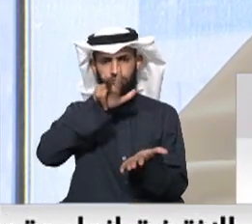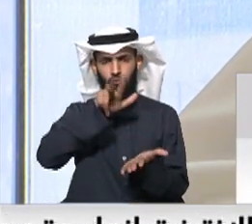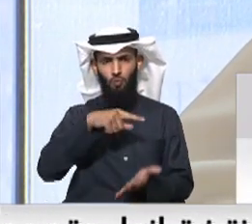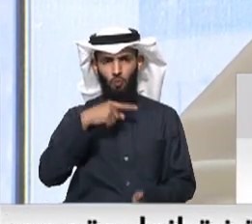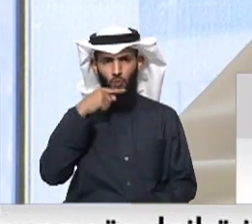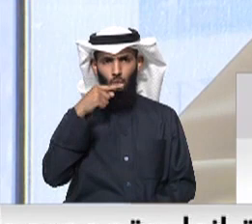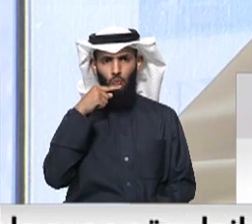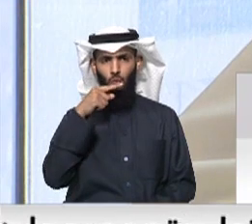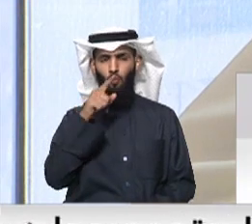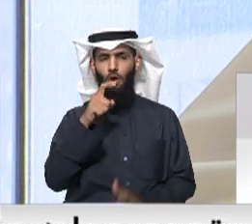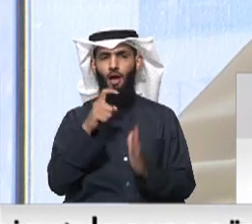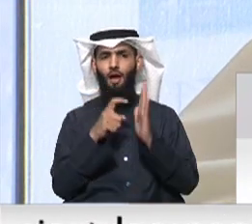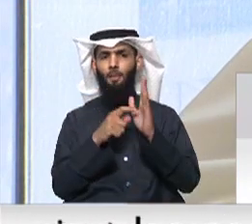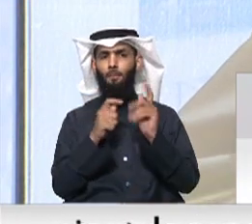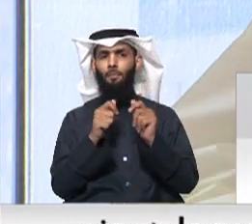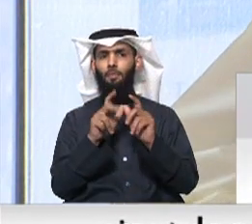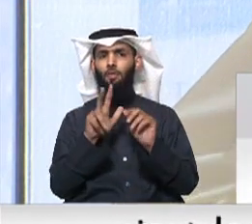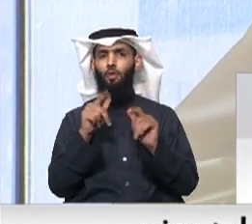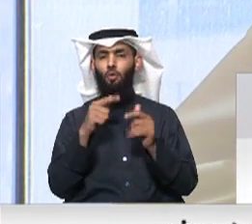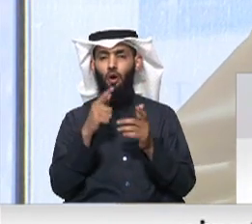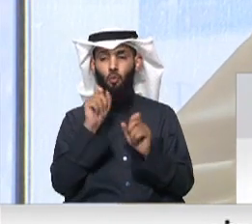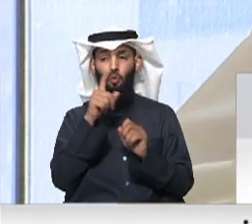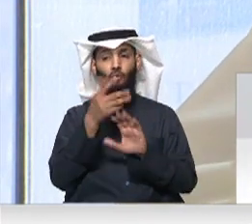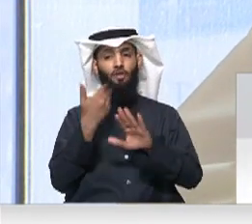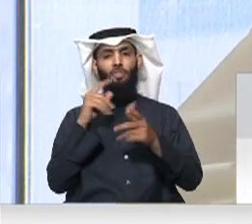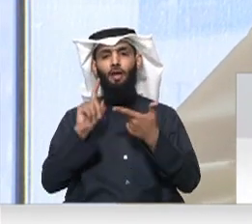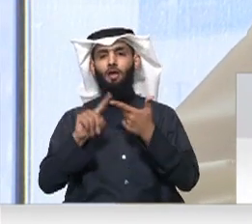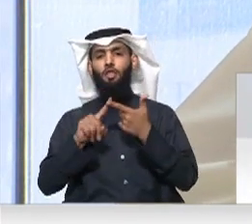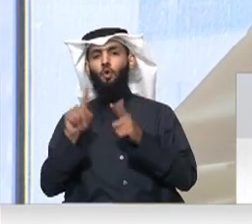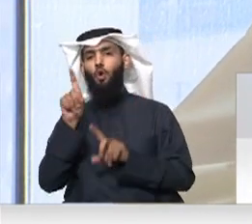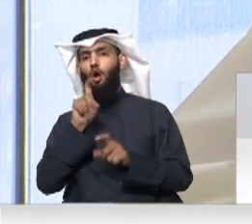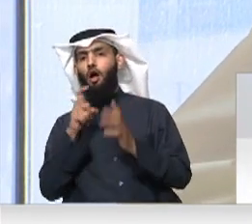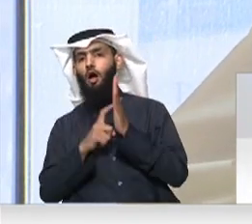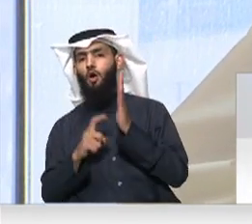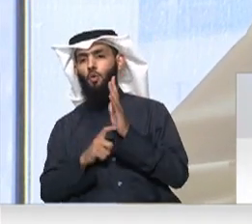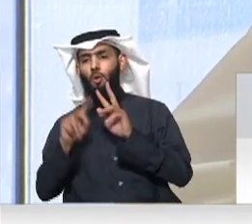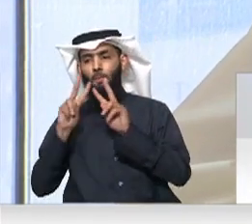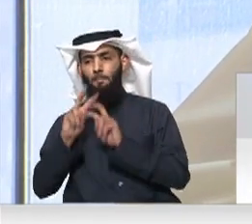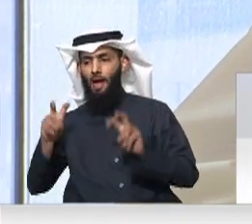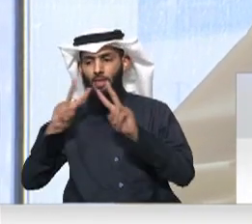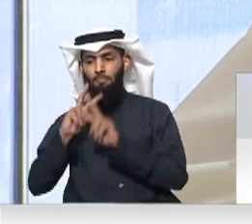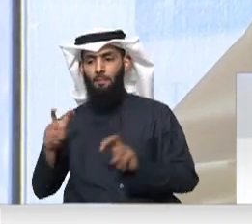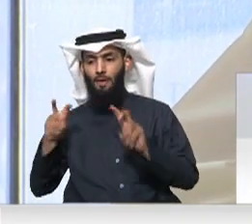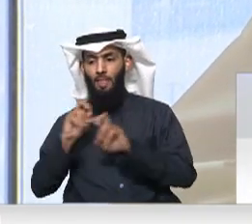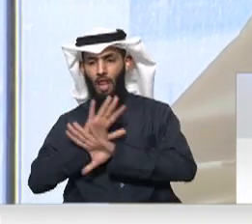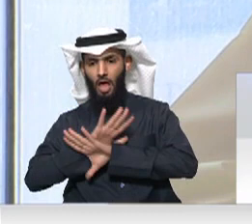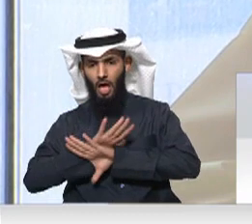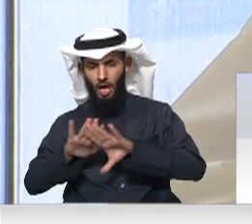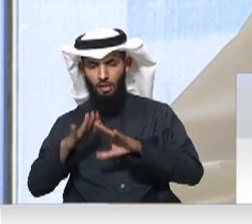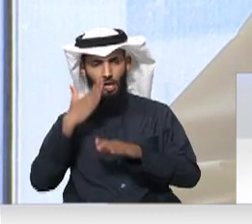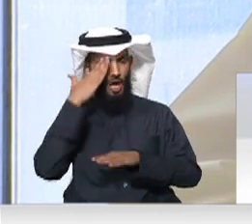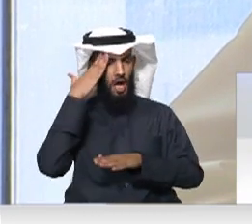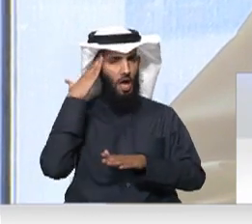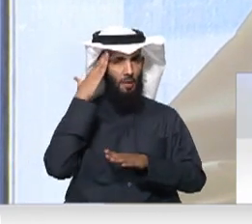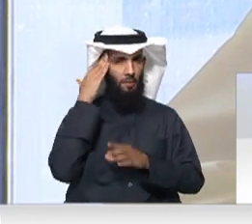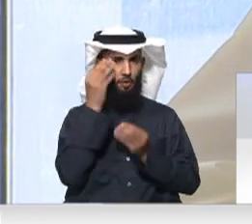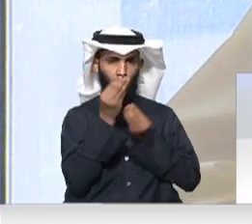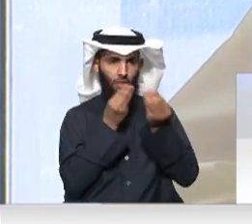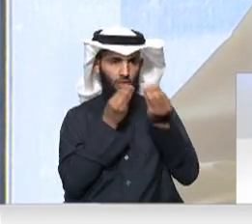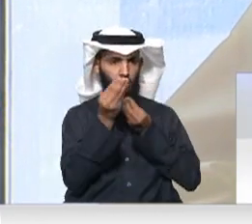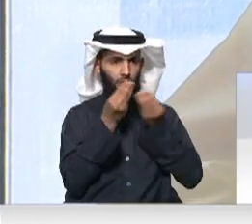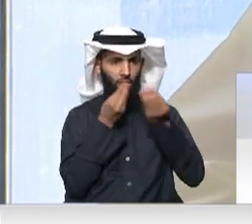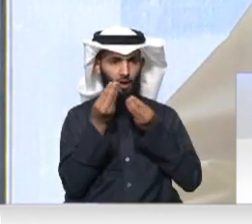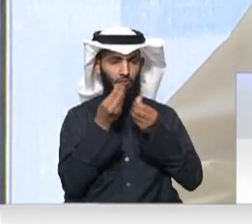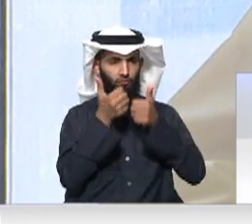العامة للعقار الذي يحتاج إلى دراسة ومن ثم إقراره بعد الدراسة مع المعنيين والخبراء والفنيين لتنظيم السوق